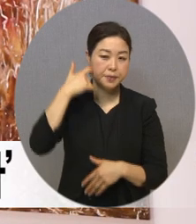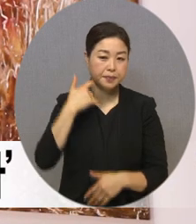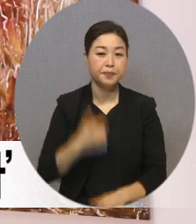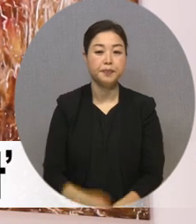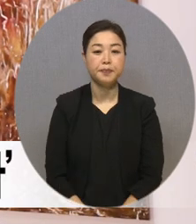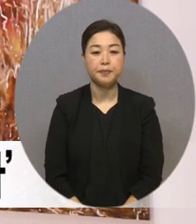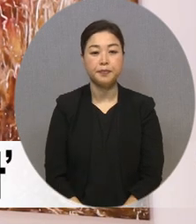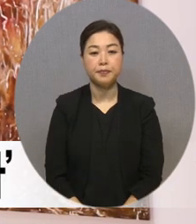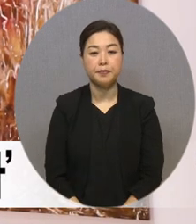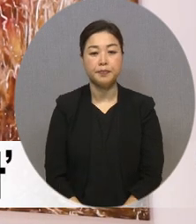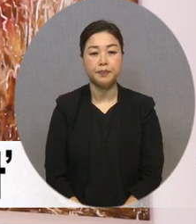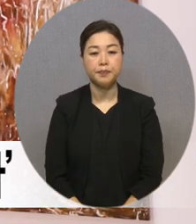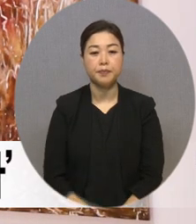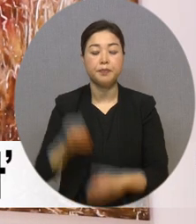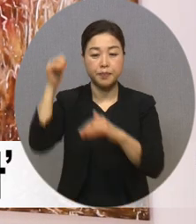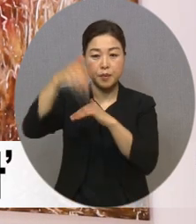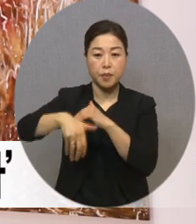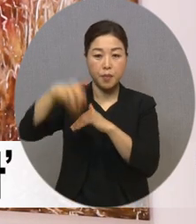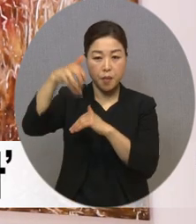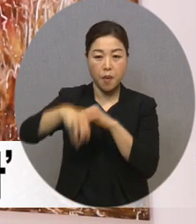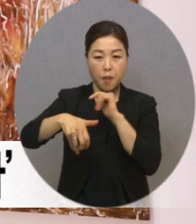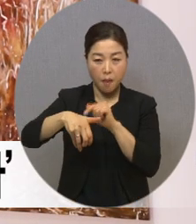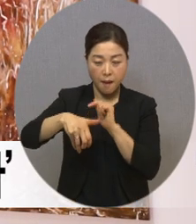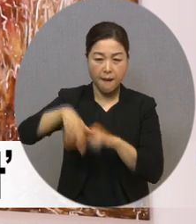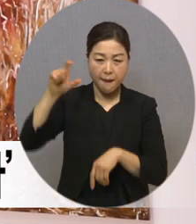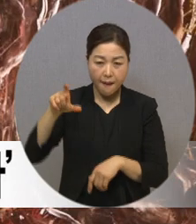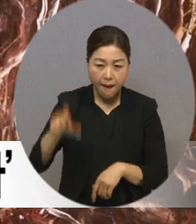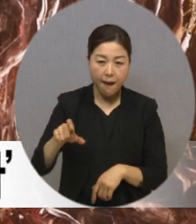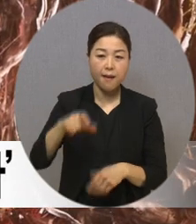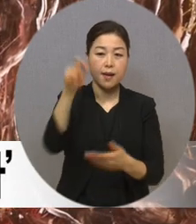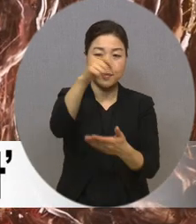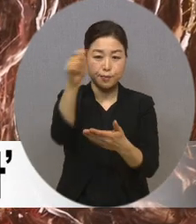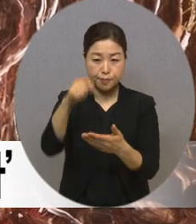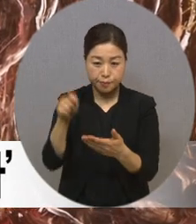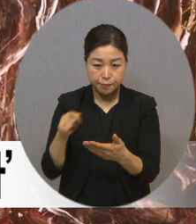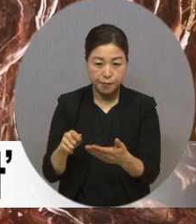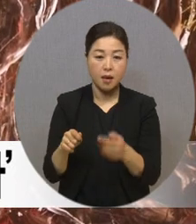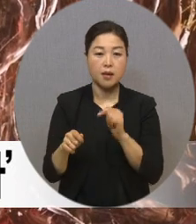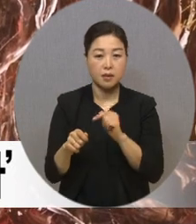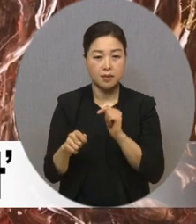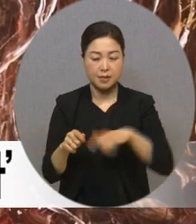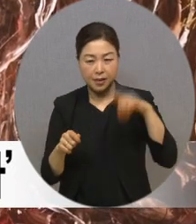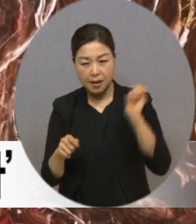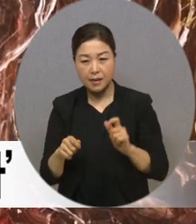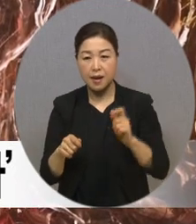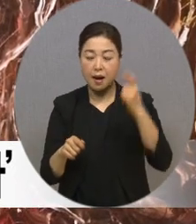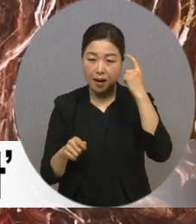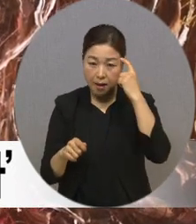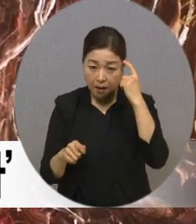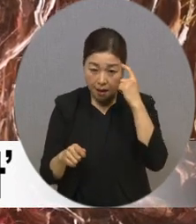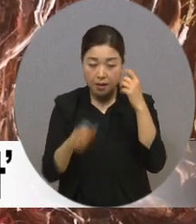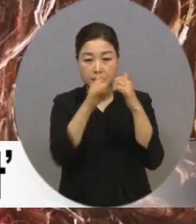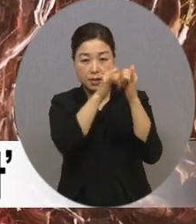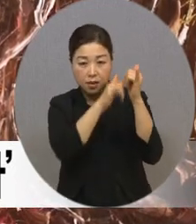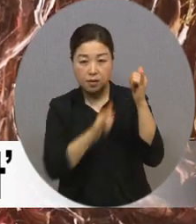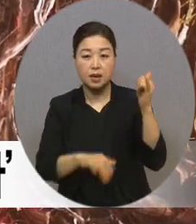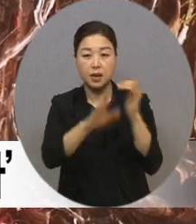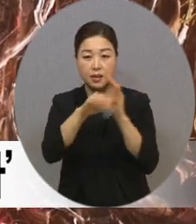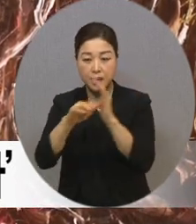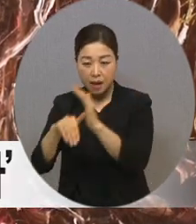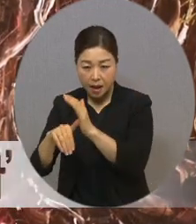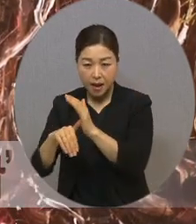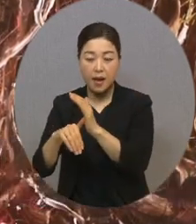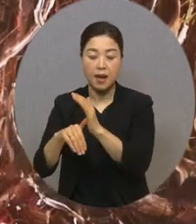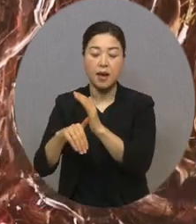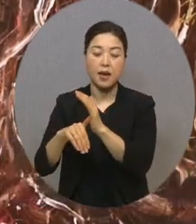형상화합니다. 폭포에서 드러나는 힘찬 붙어치는 고든 정신의 소리이자 역사의 시대정신을 대변하는